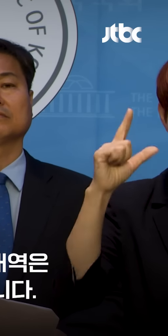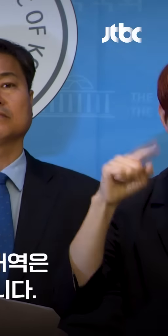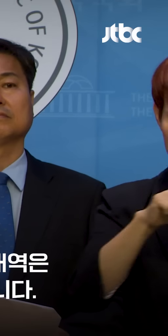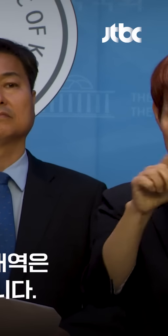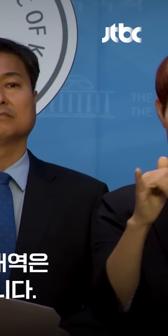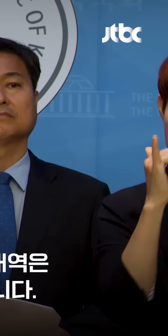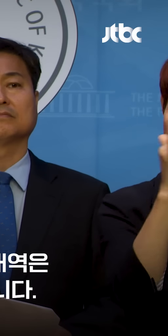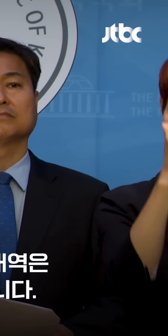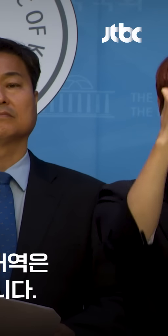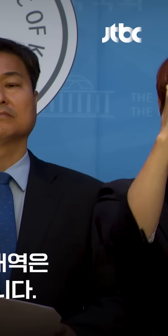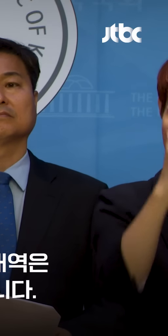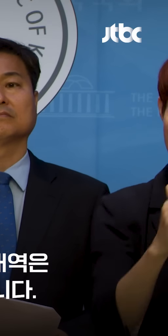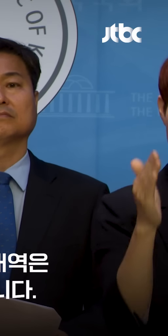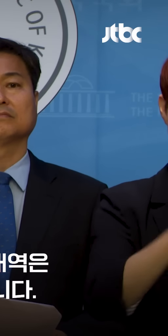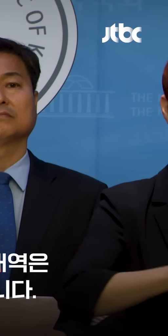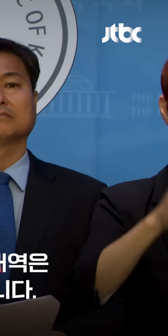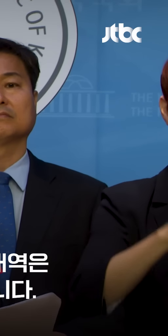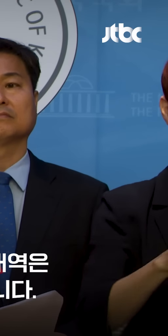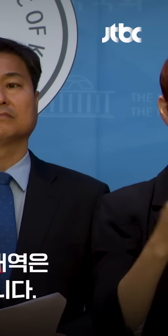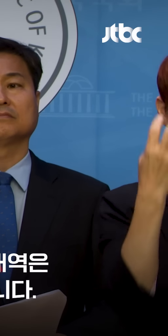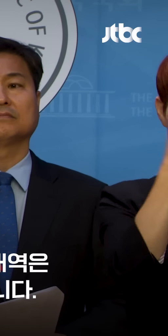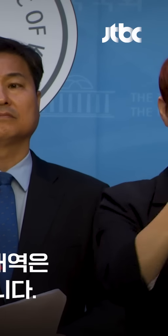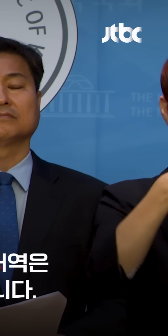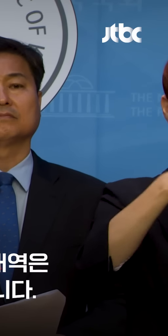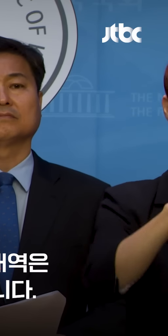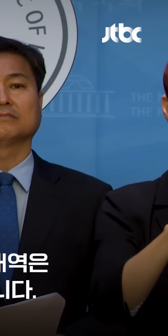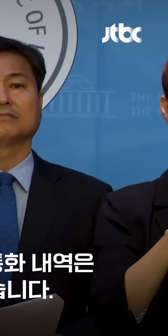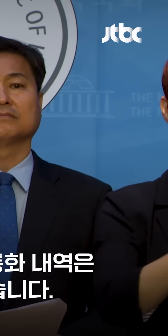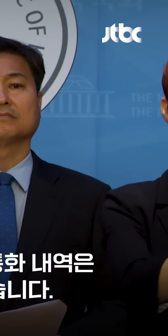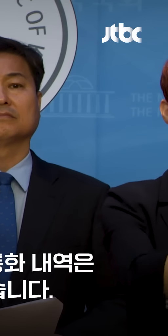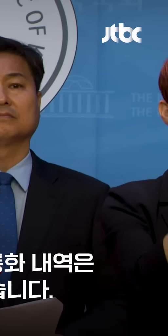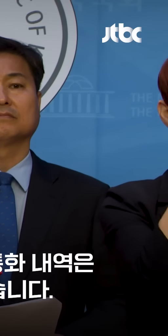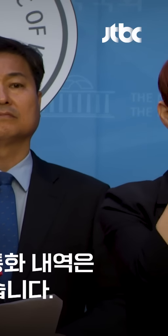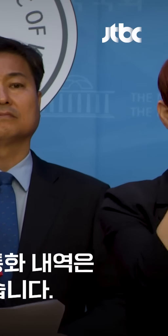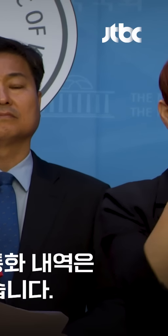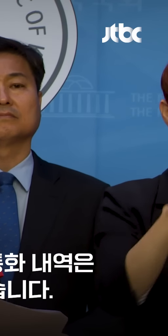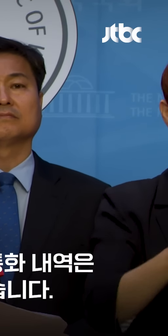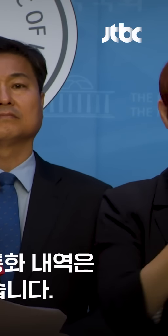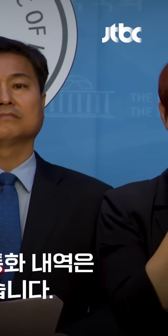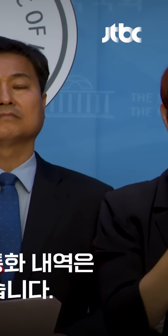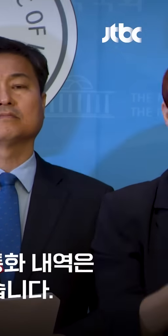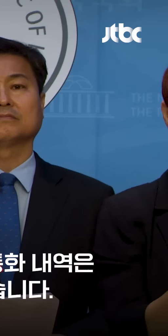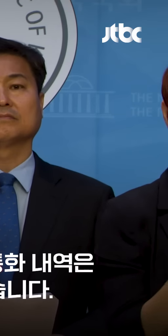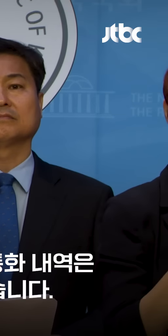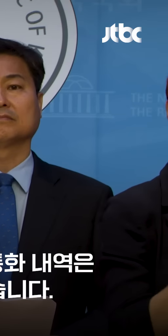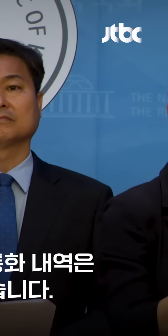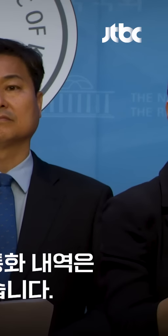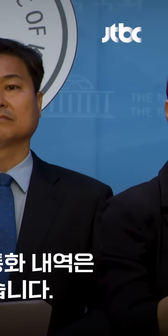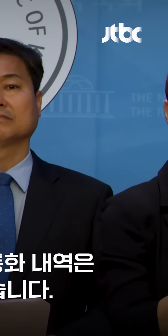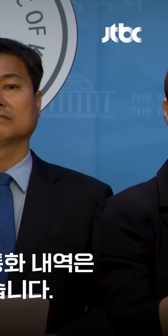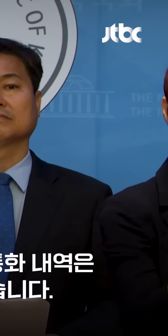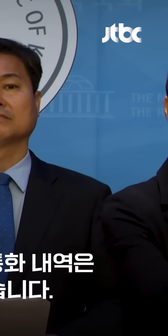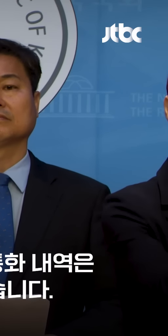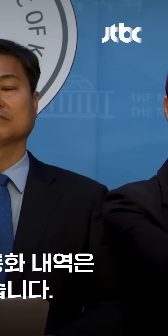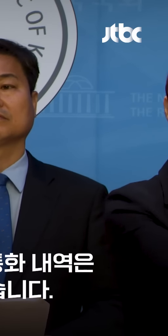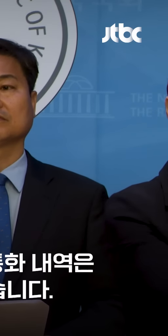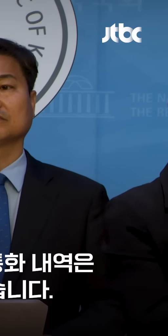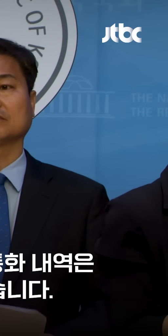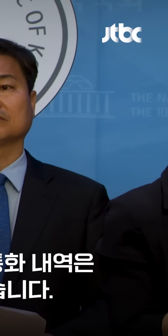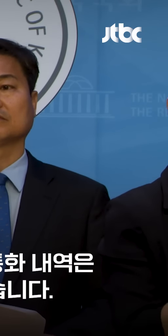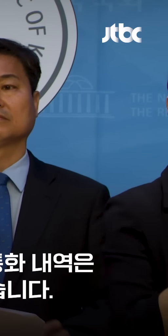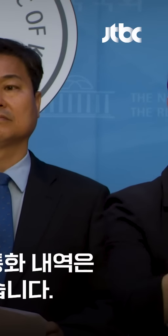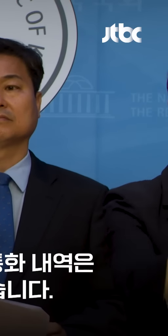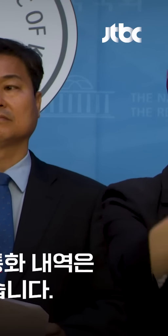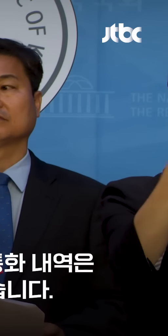통화 내역은 공수처가 확보를 해놨을 수도 있습니다. 그러나 진짜 중요한 숨어있는 사람들의 통화 내역은 아직 확보 안